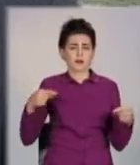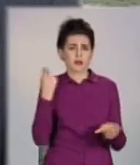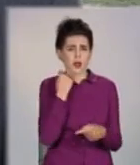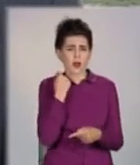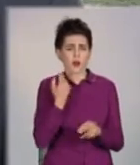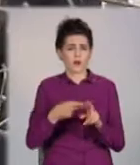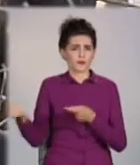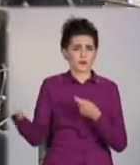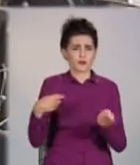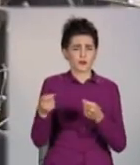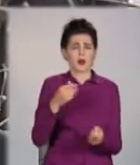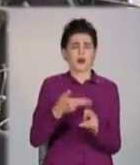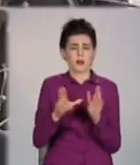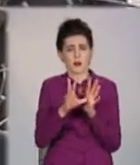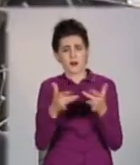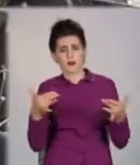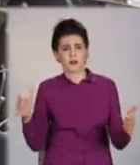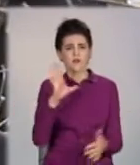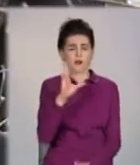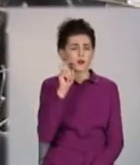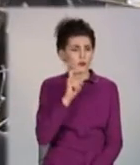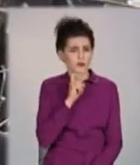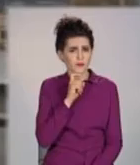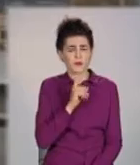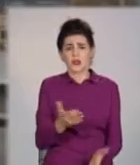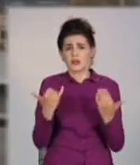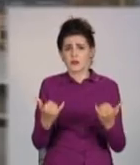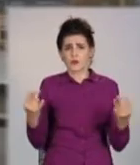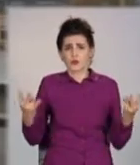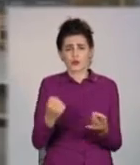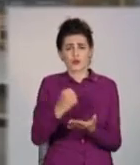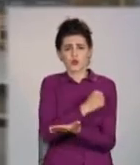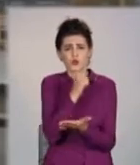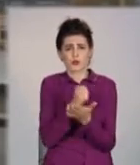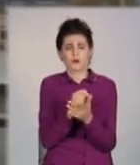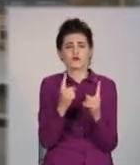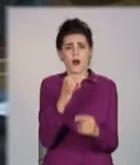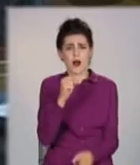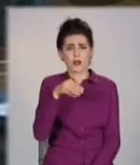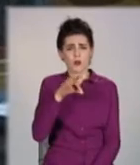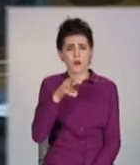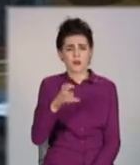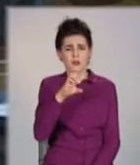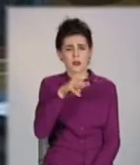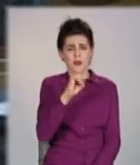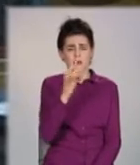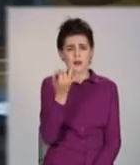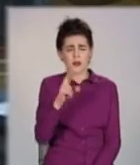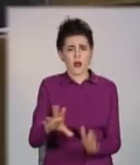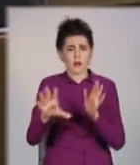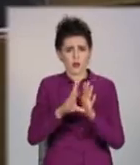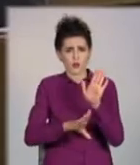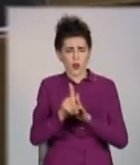експорт електроенергії з України. Ухвалювати ці рішення потрібно вже сьогодні, бо ж атомні станції, які найбільше енергії дають країні,